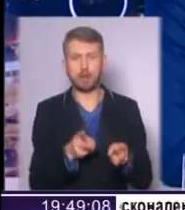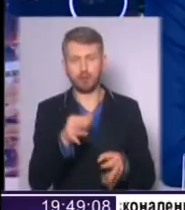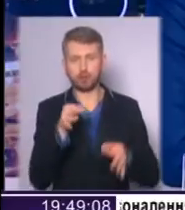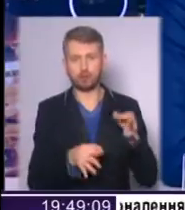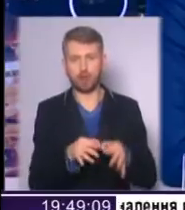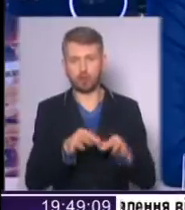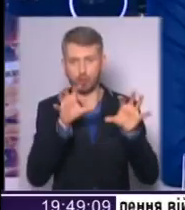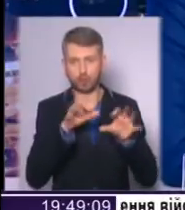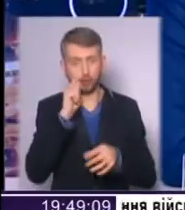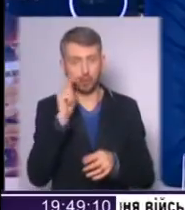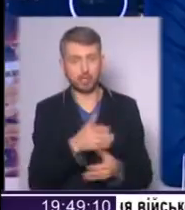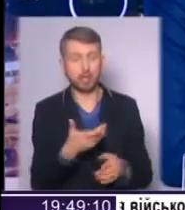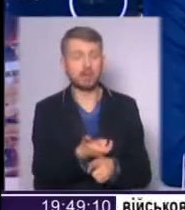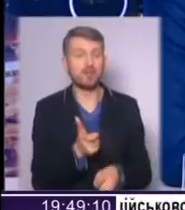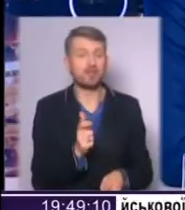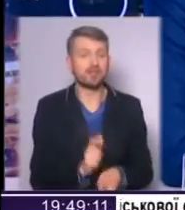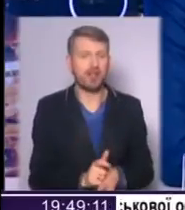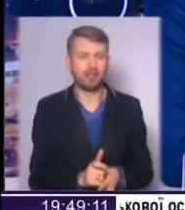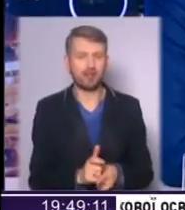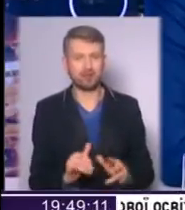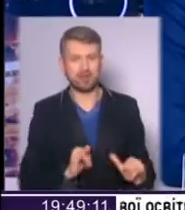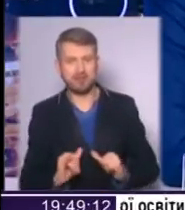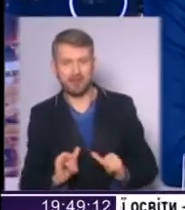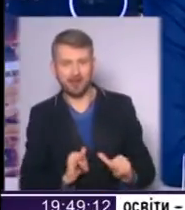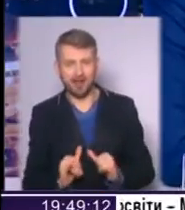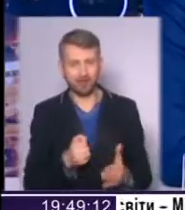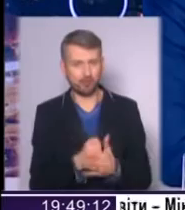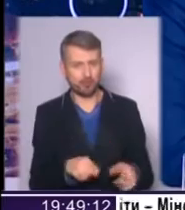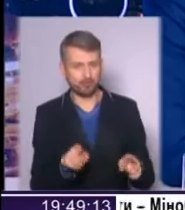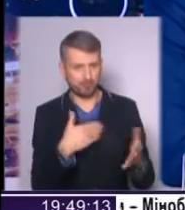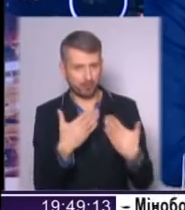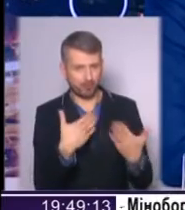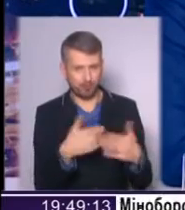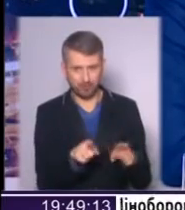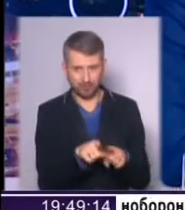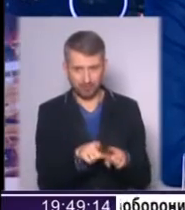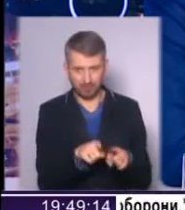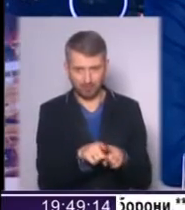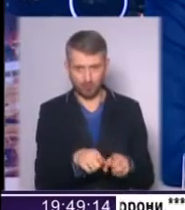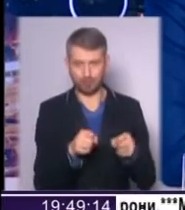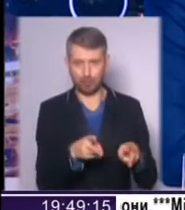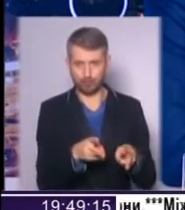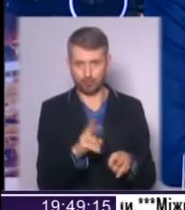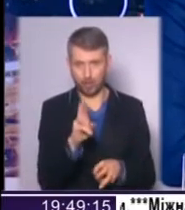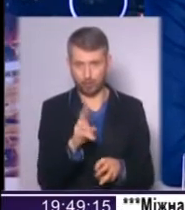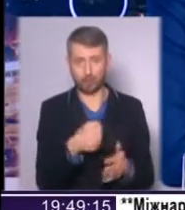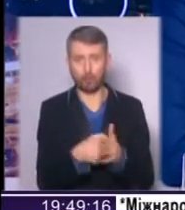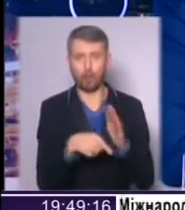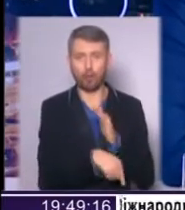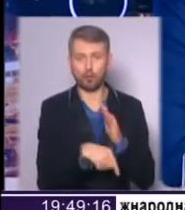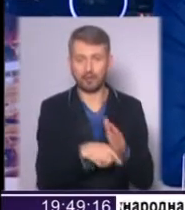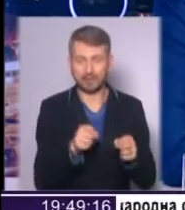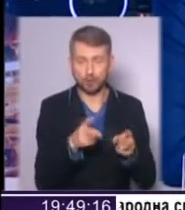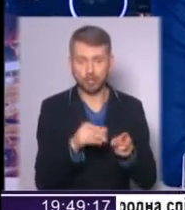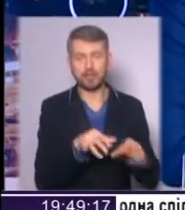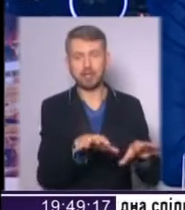які надзвичайно ліберальні зараз по відношенню до такої категорії злочинів, яку зробив Янукович, до корупційних злочинів, та